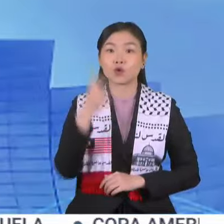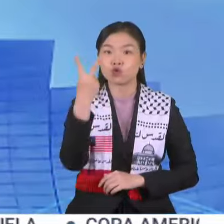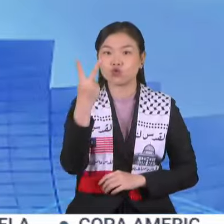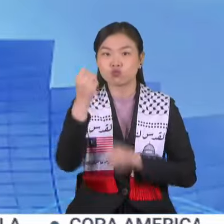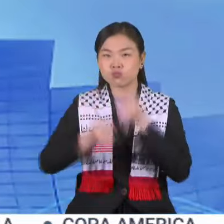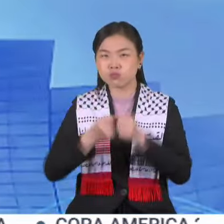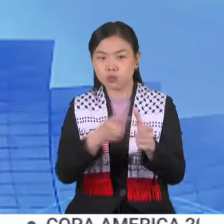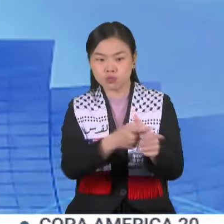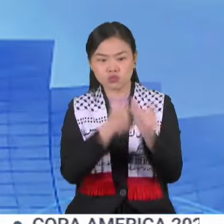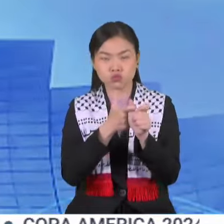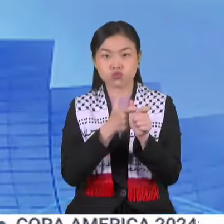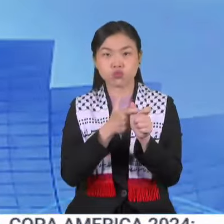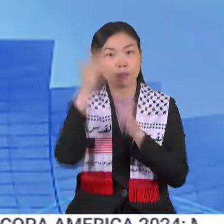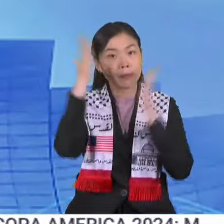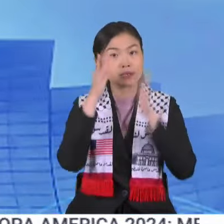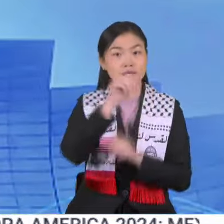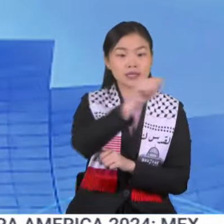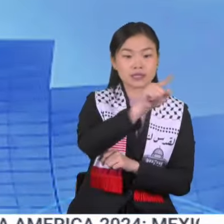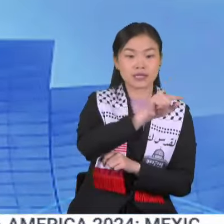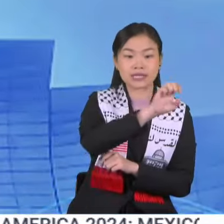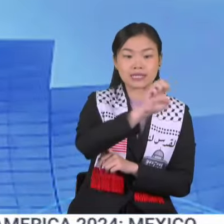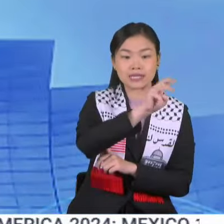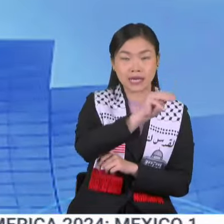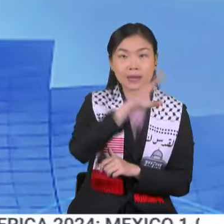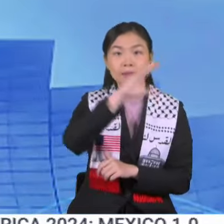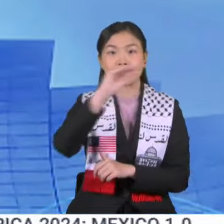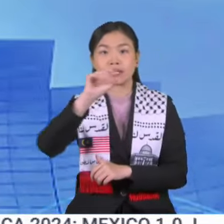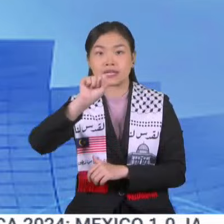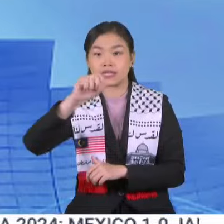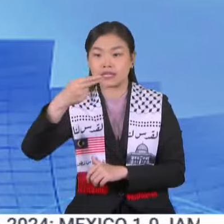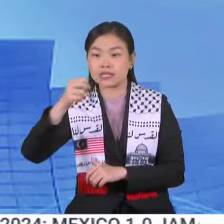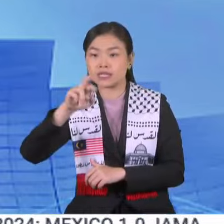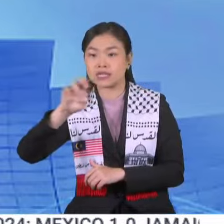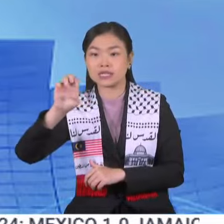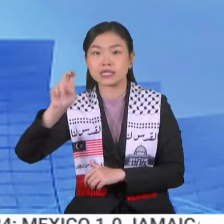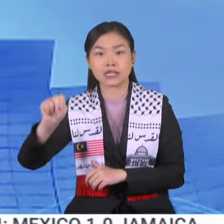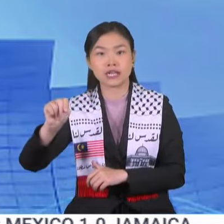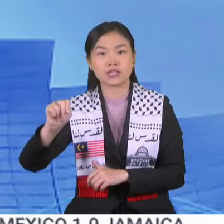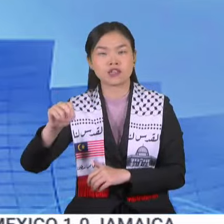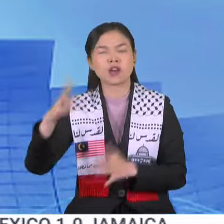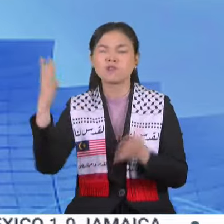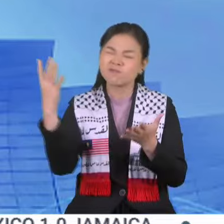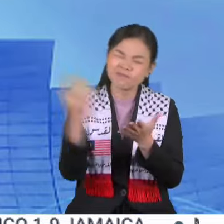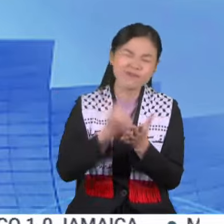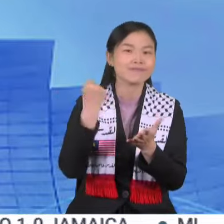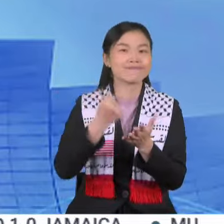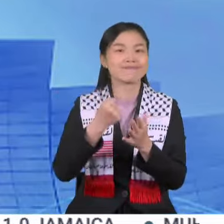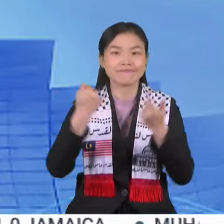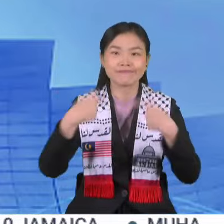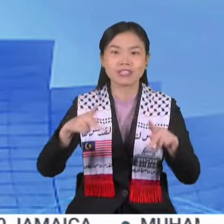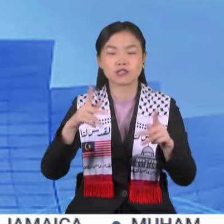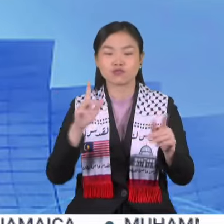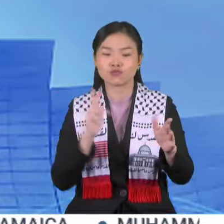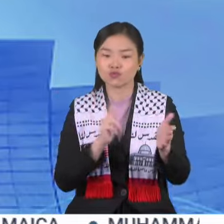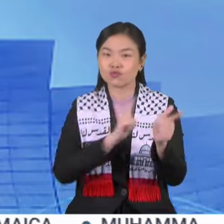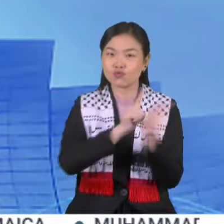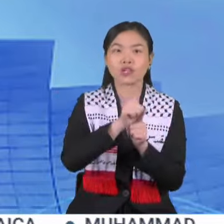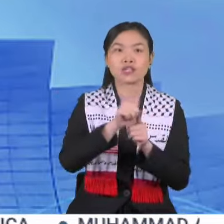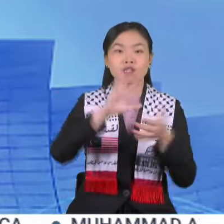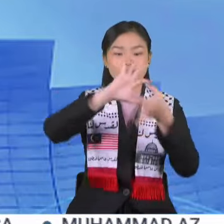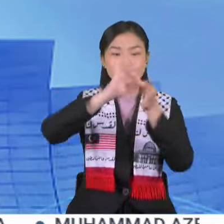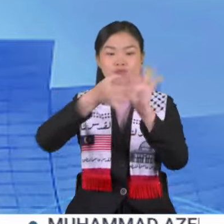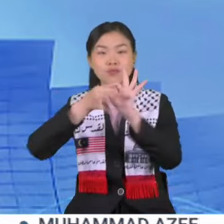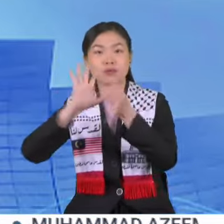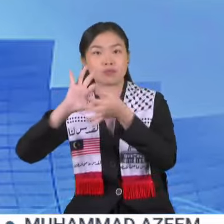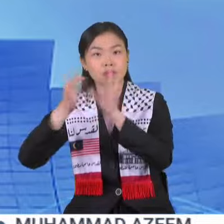Dua pelari pecut negara Muhammad Azim Muhammad Fahmi dan Shirin Samson Valaboy terlepas peluang layak ke Sukan Olimpik Paris 2024 secara